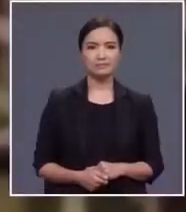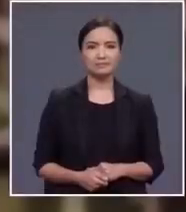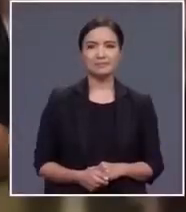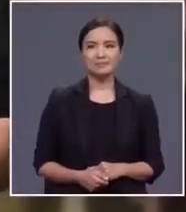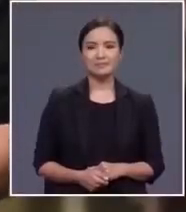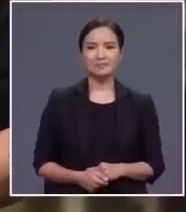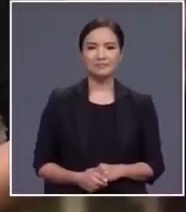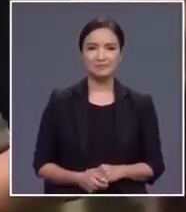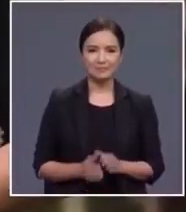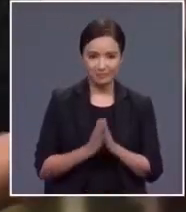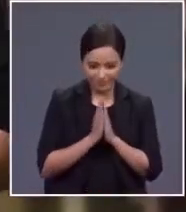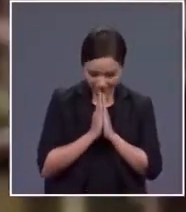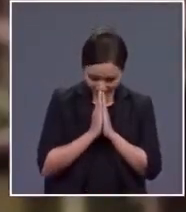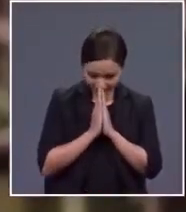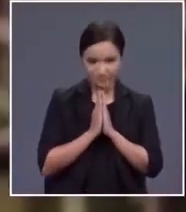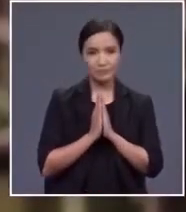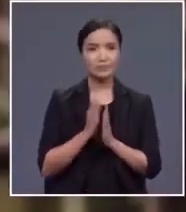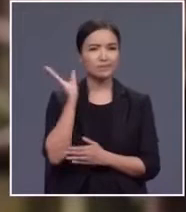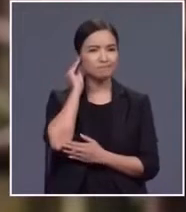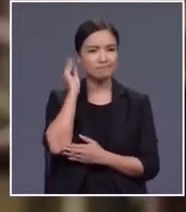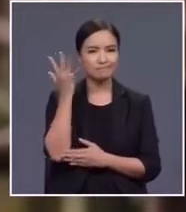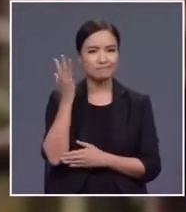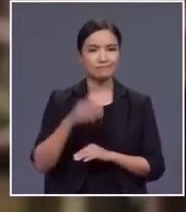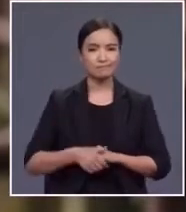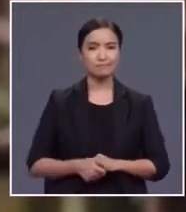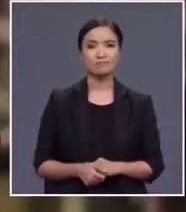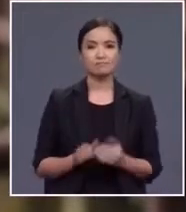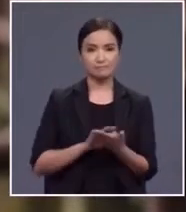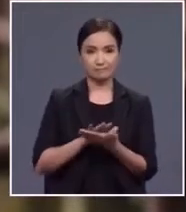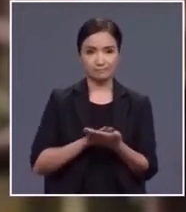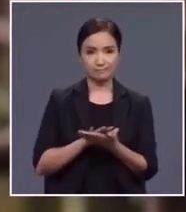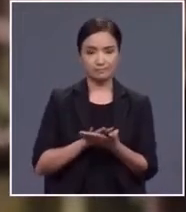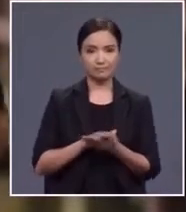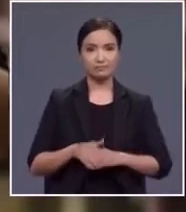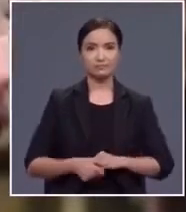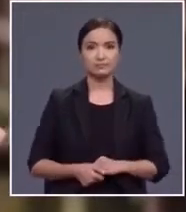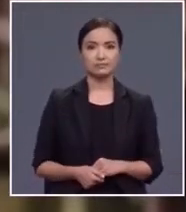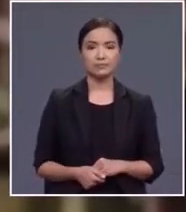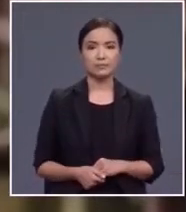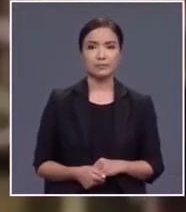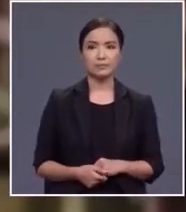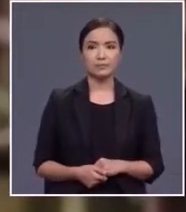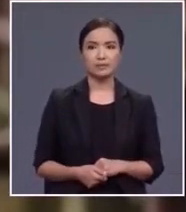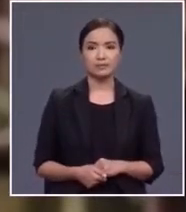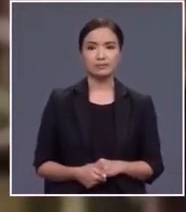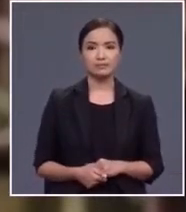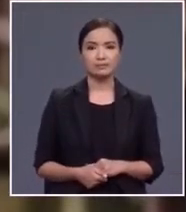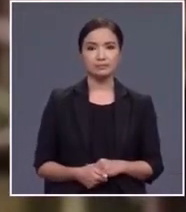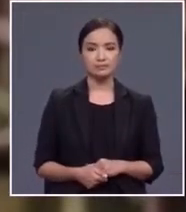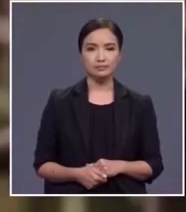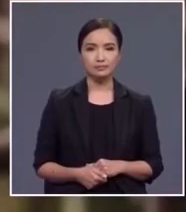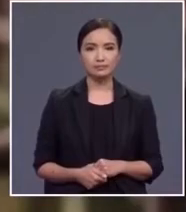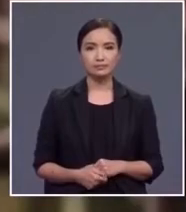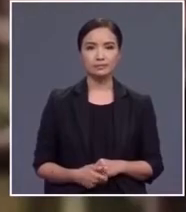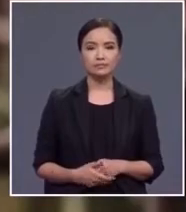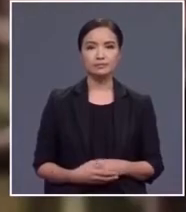สวัสดีครับคุณผู้ชมครับรายการเดินหน้าประเทศไทยวันนี้ผมมาอยู่ที่อำเภอละงูจังหวัดสตูลนะครับและบริเวณที่ผมยืนอยู่นี้เรียกว่าอุทยานแห่งชาติ